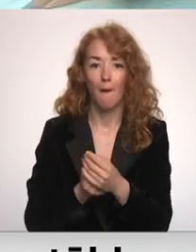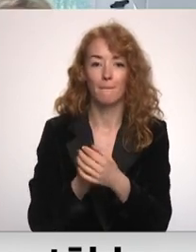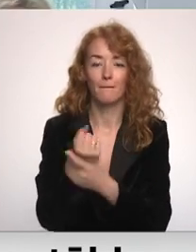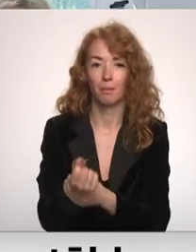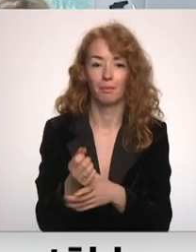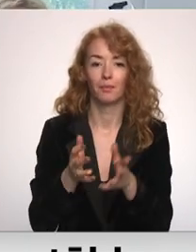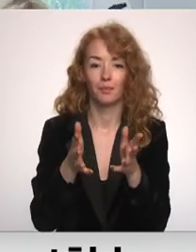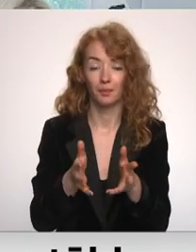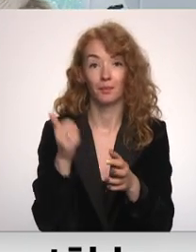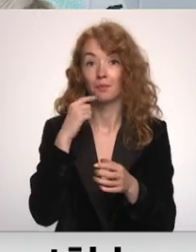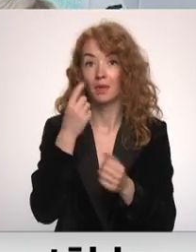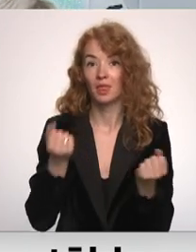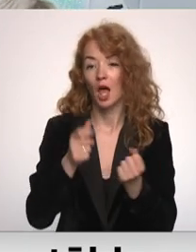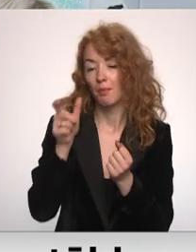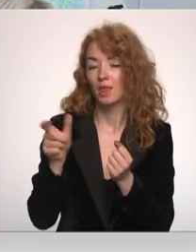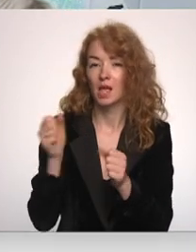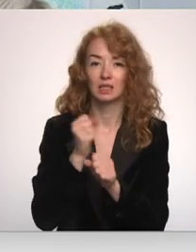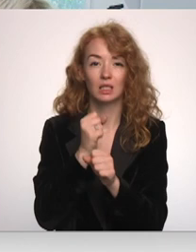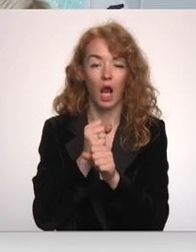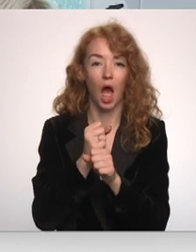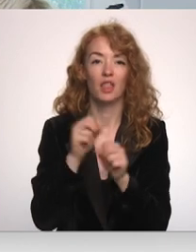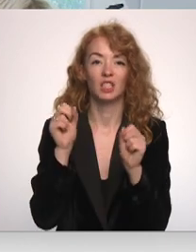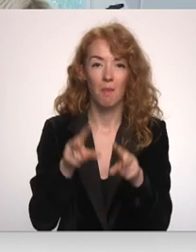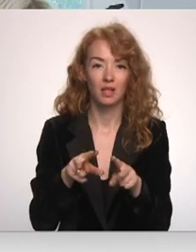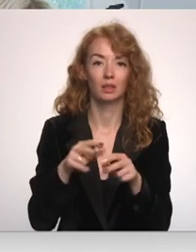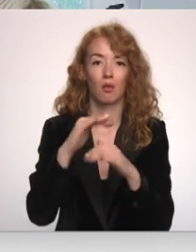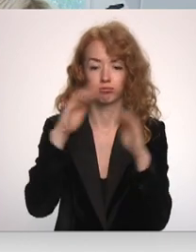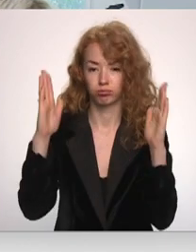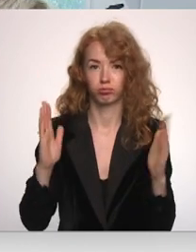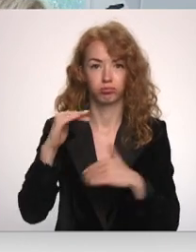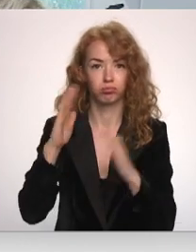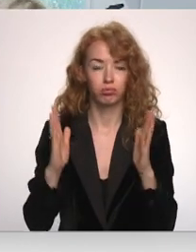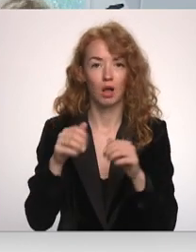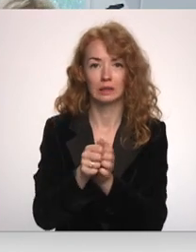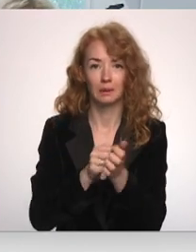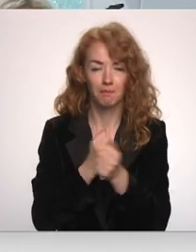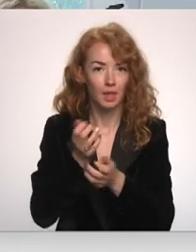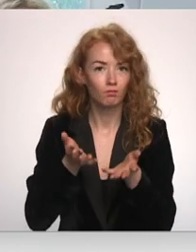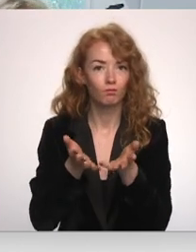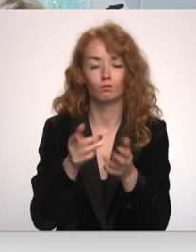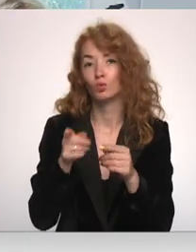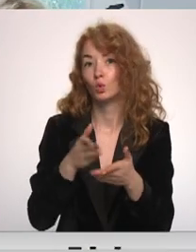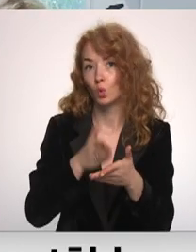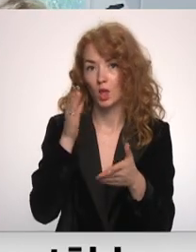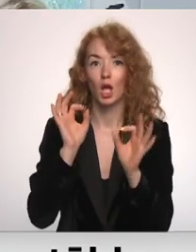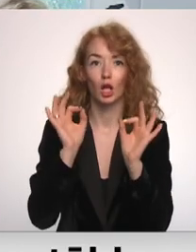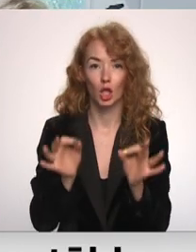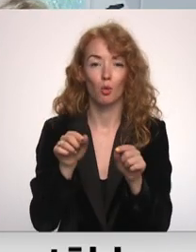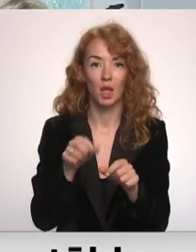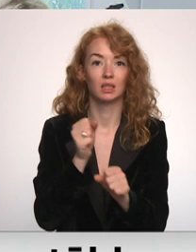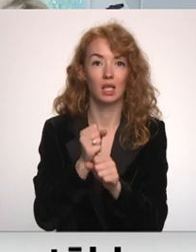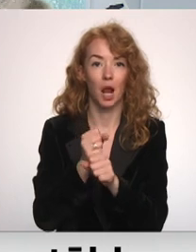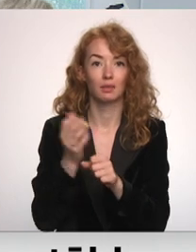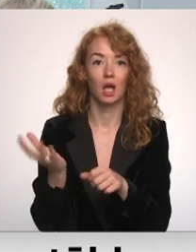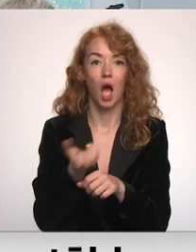boksā. Darbinieki strādā lamināros boksus ar cimdiem, tad tur notiek tiešām tas darbs